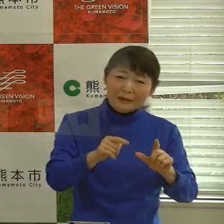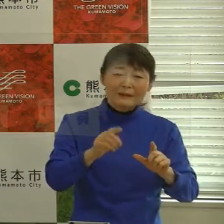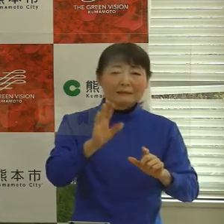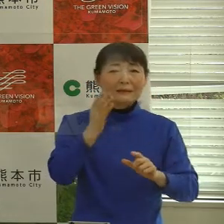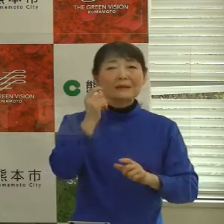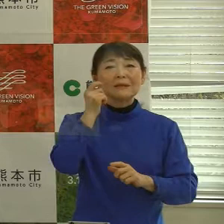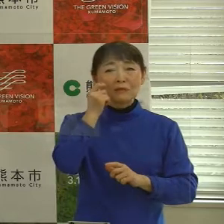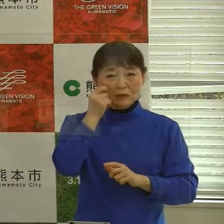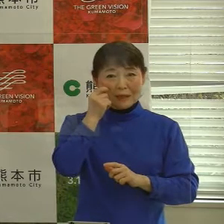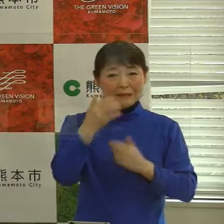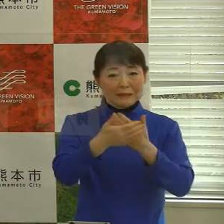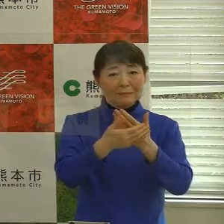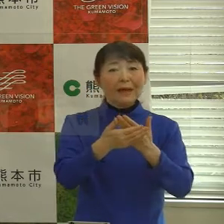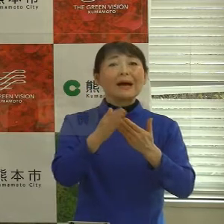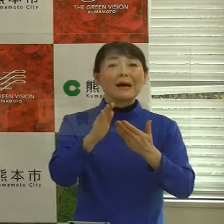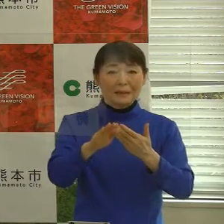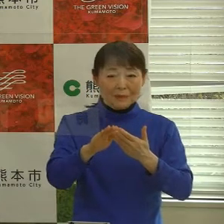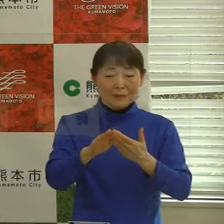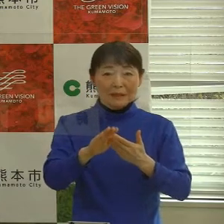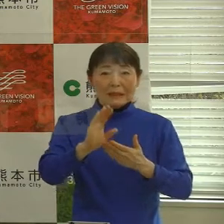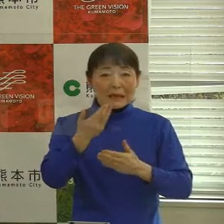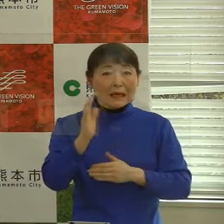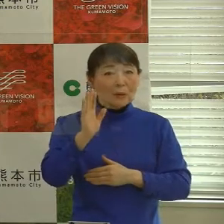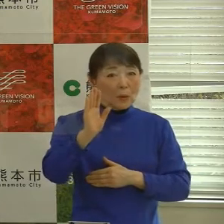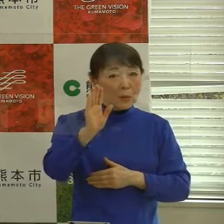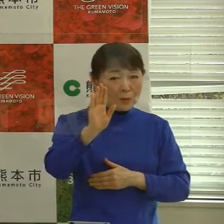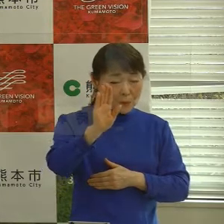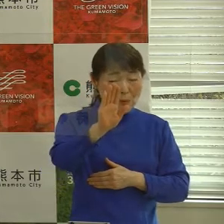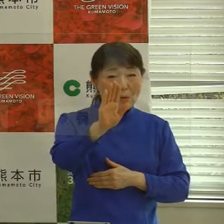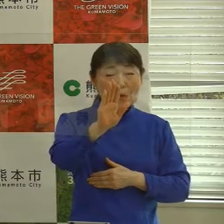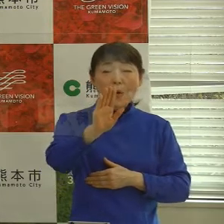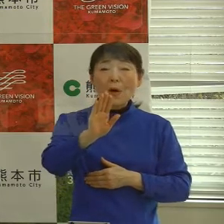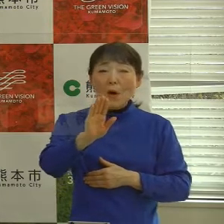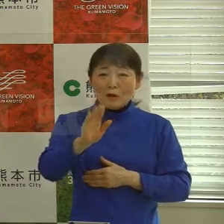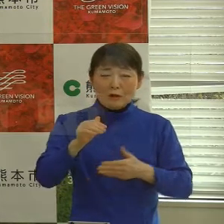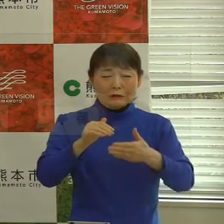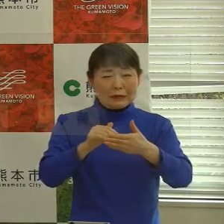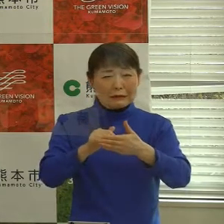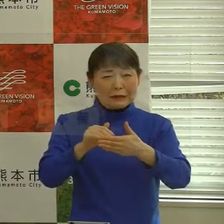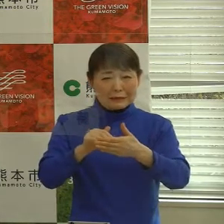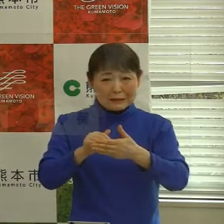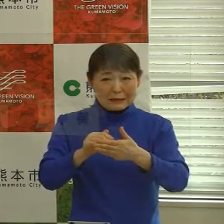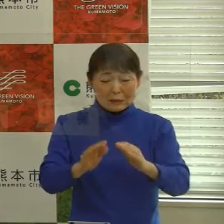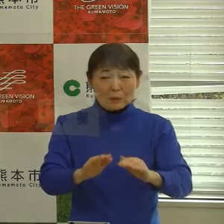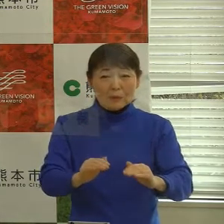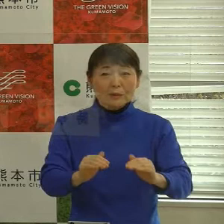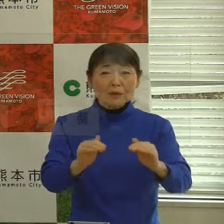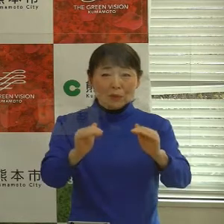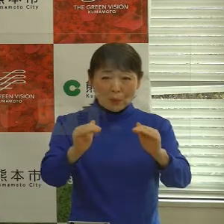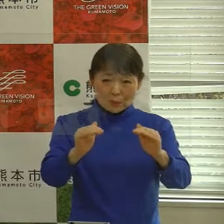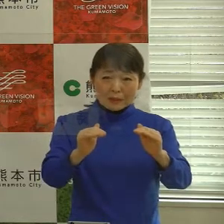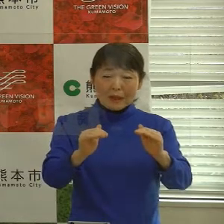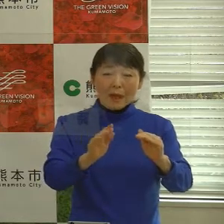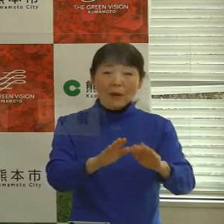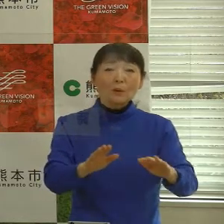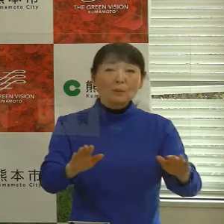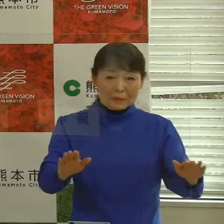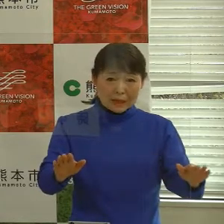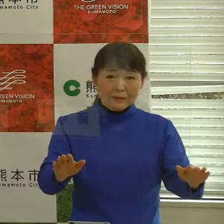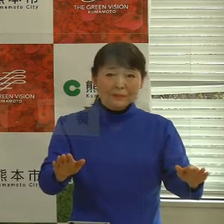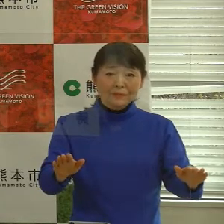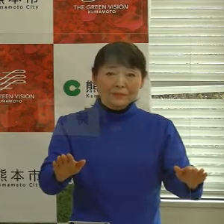ただいろいろ今後ですね、まあ、そういった成人された方々や、ま